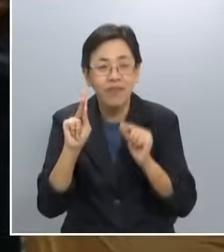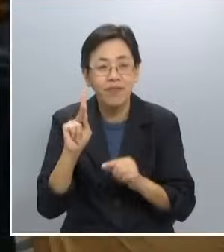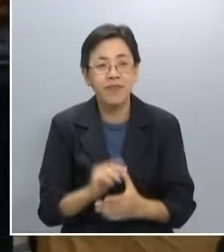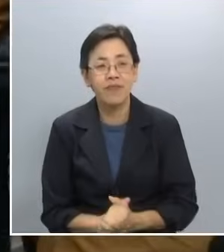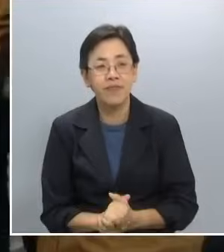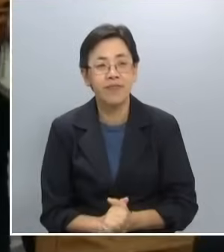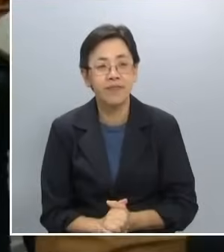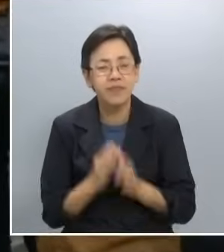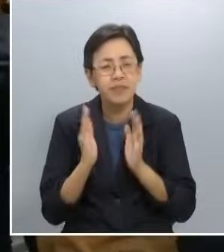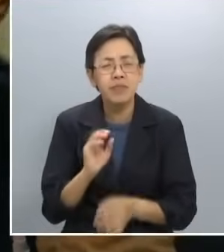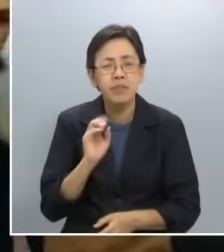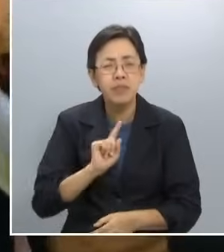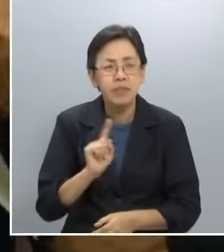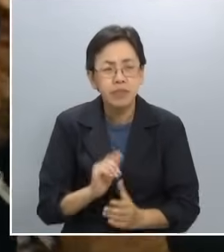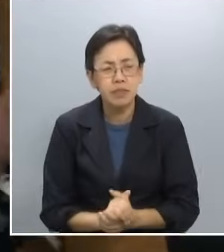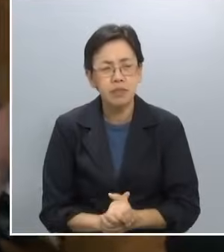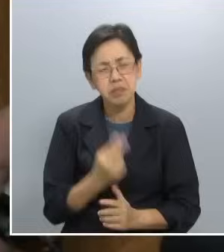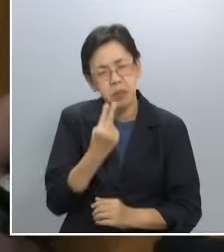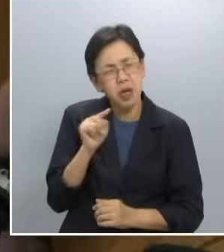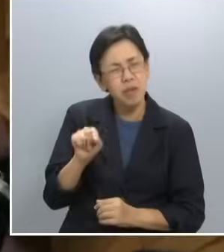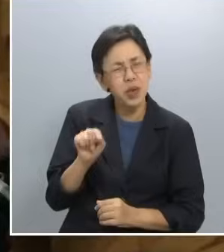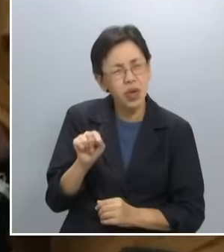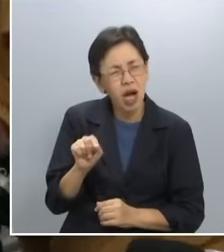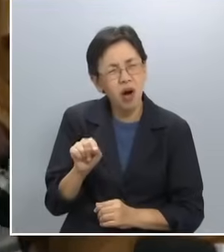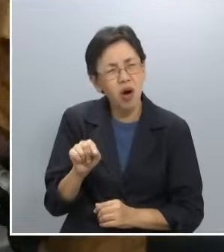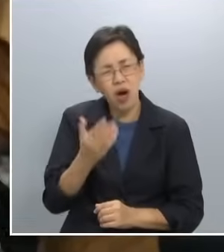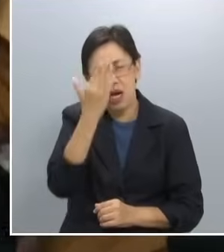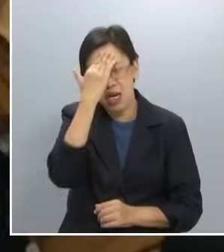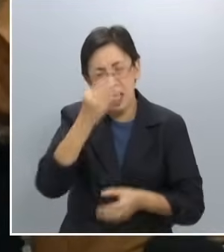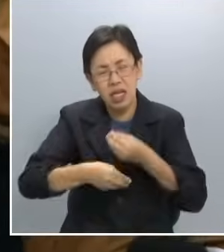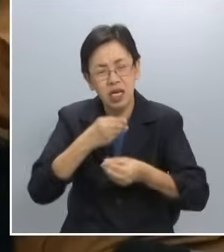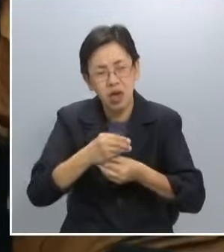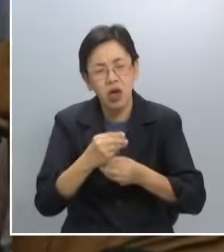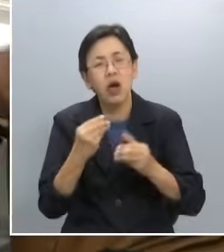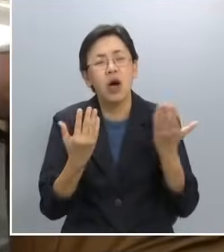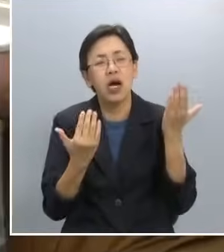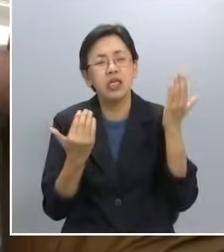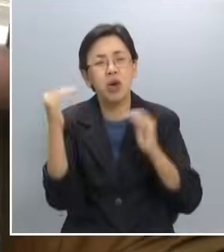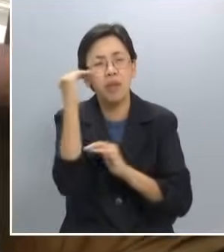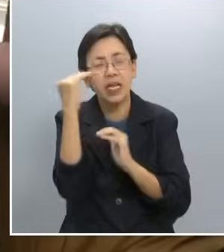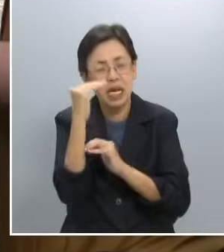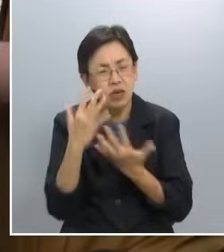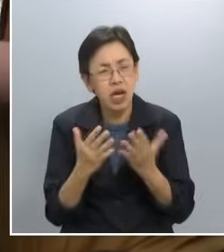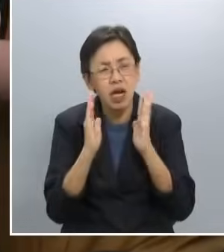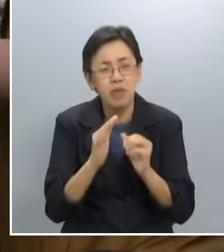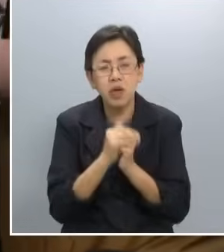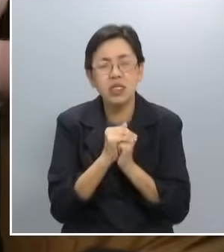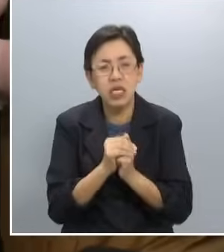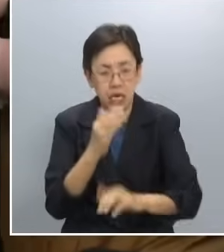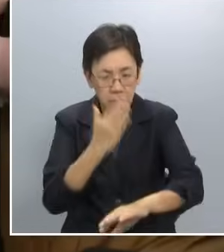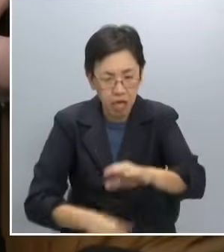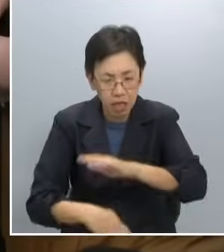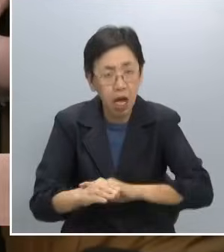ผู้แจ้งเบาะแสเข้ามาบอกคุณกันคุณกันช่วยไปดูหน่อยแถวๆหน้าห้างย่านปิ่นเกล้ามีขอทานชาวจีนถูกตัดมือ 2